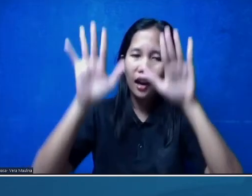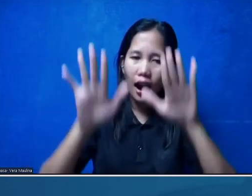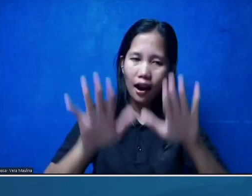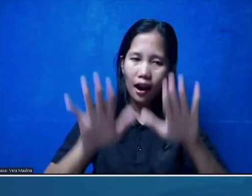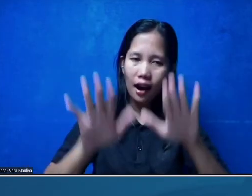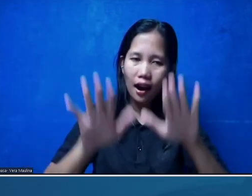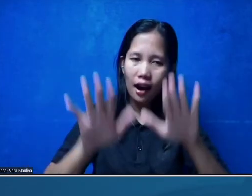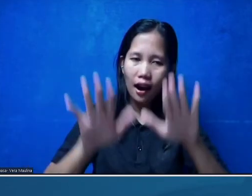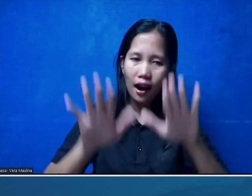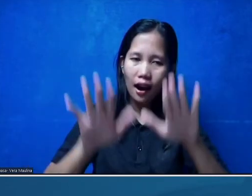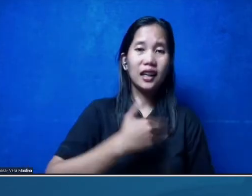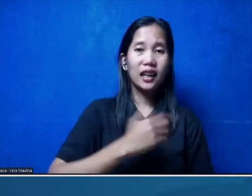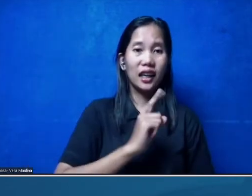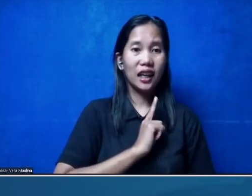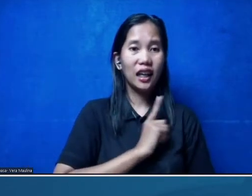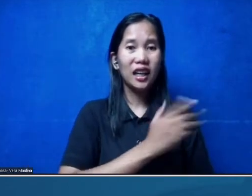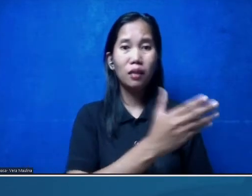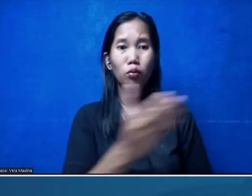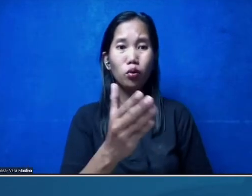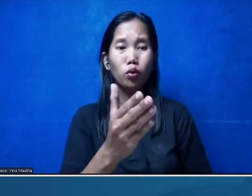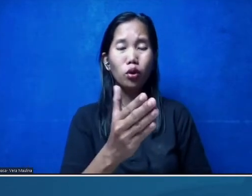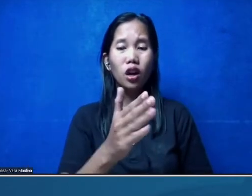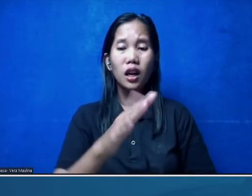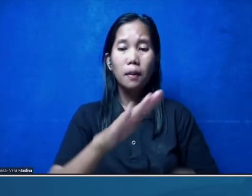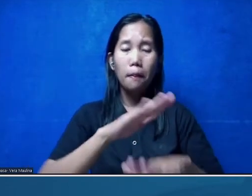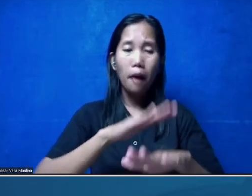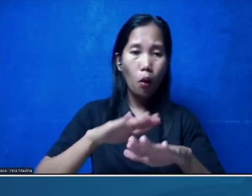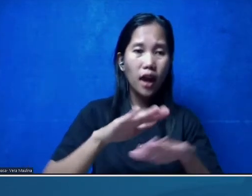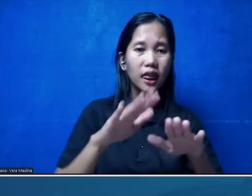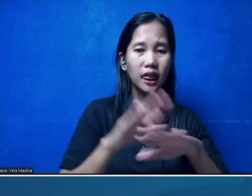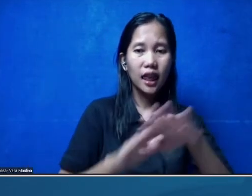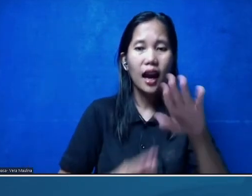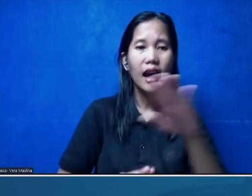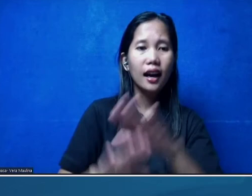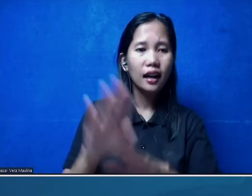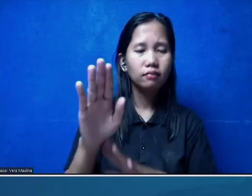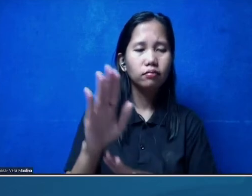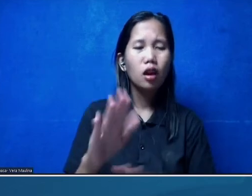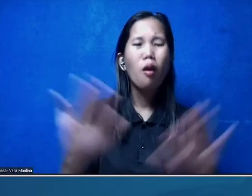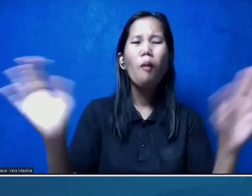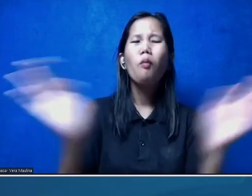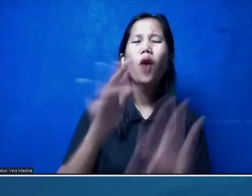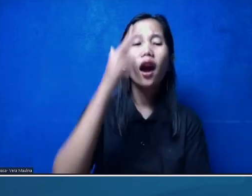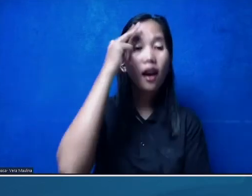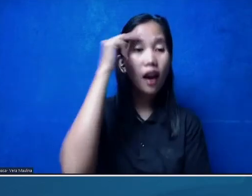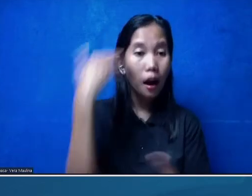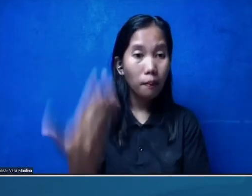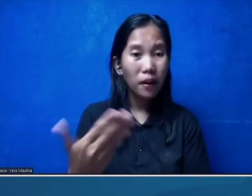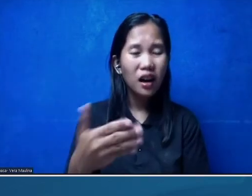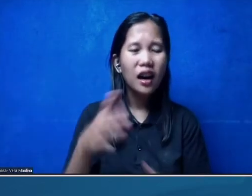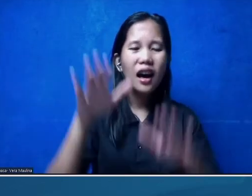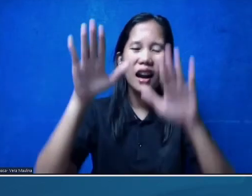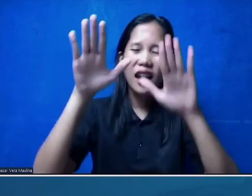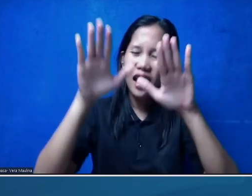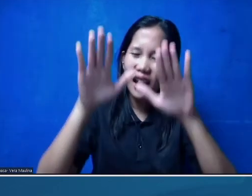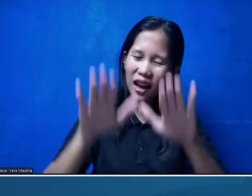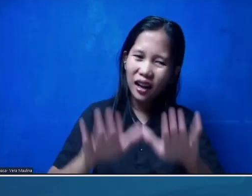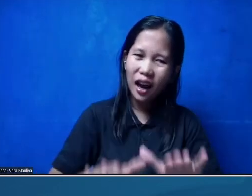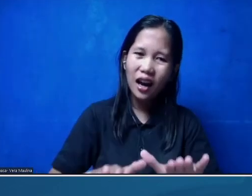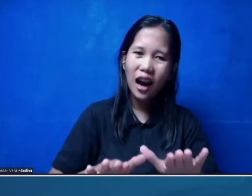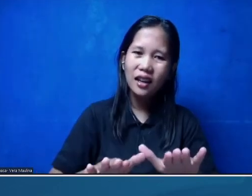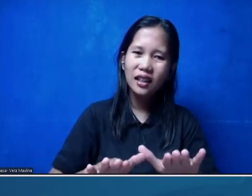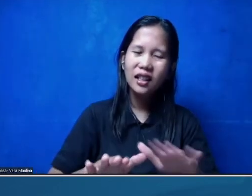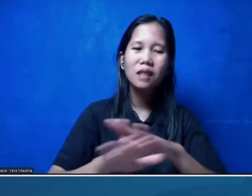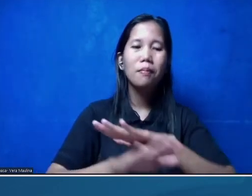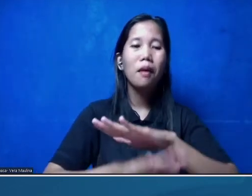karena itu rendahkanlah dirimu dihadapi di bawah tanganku yang buat supaya kamu ditinggikannya